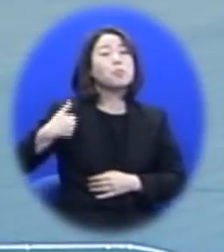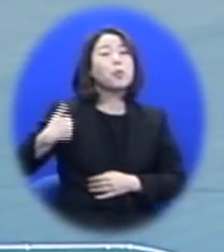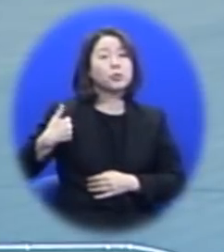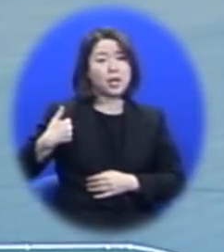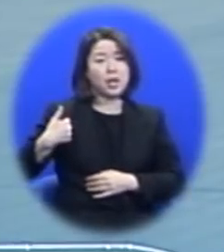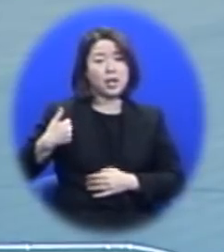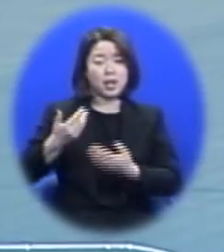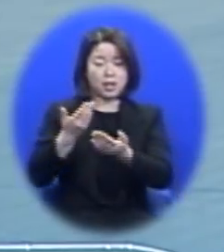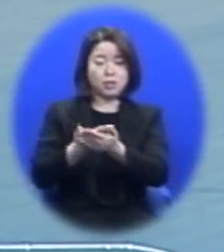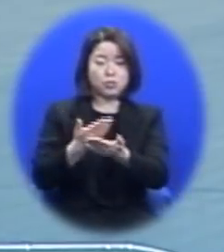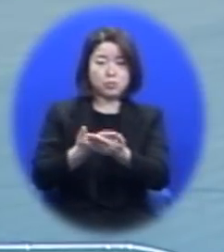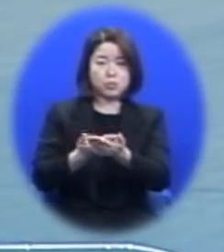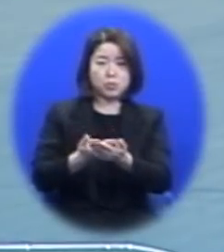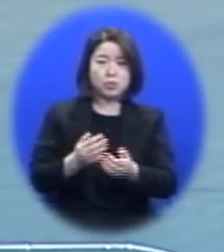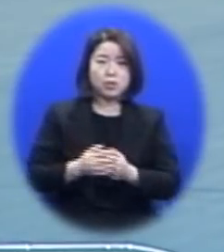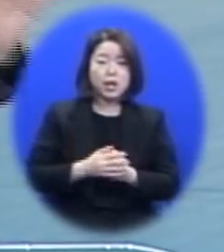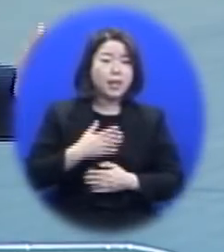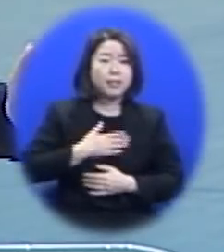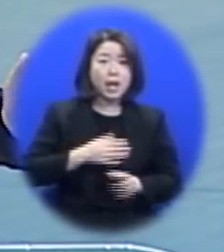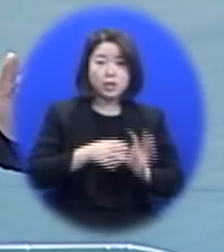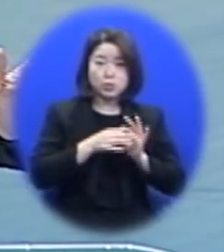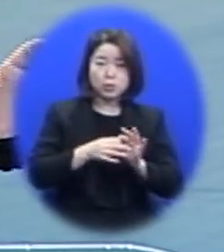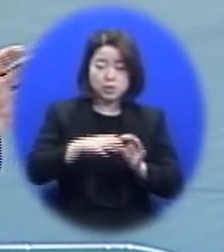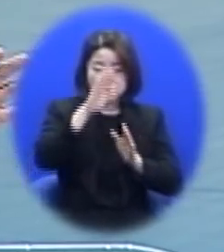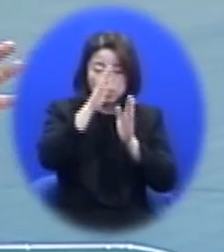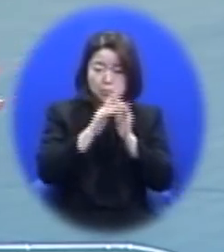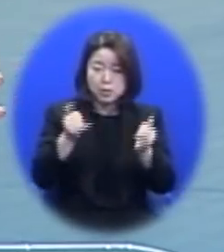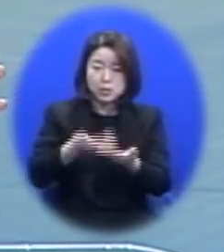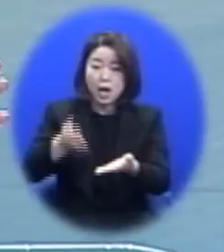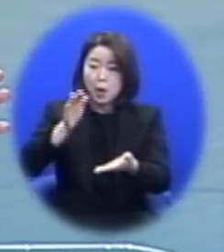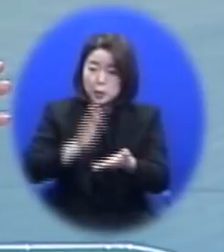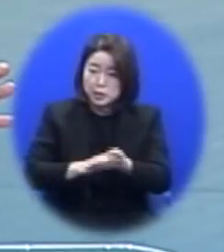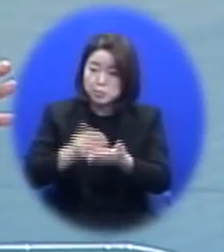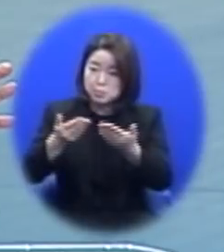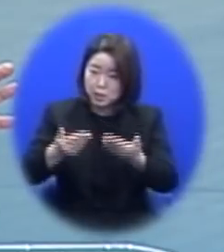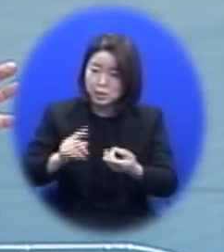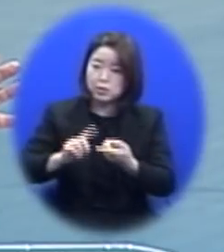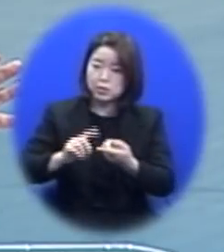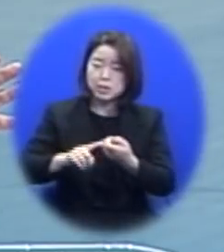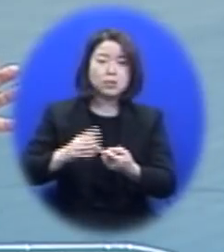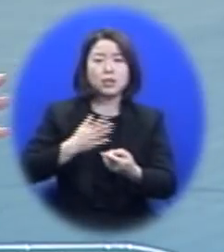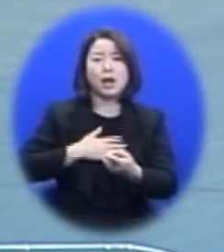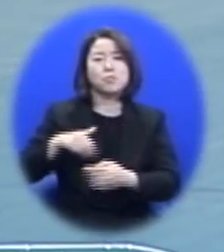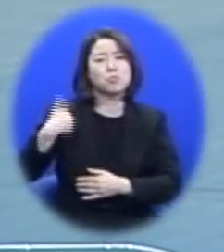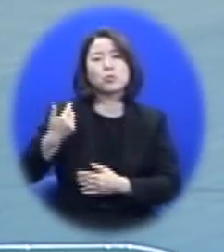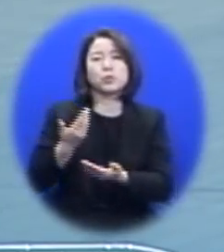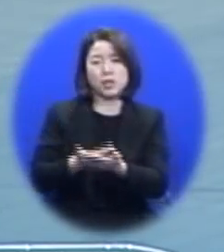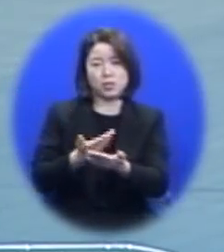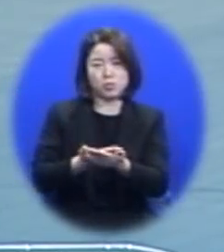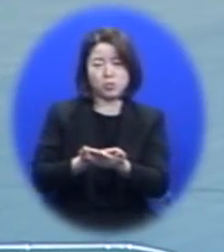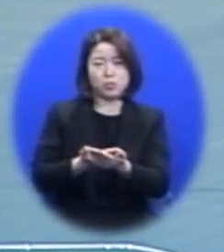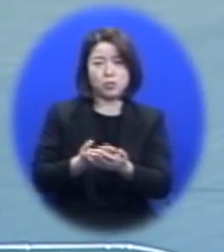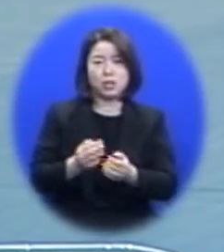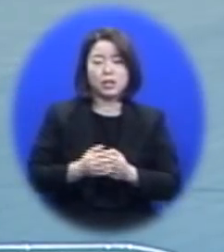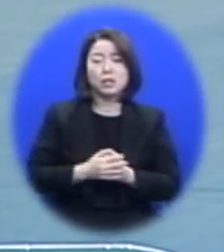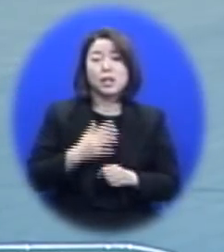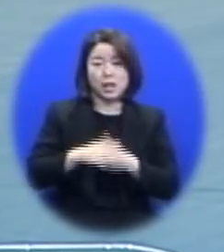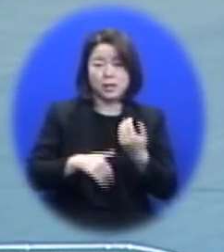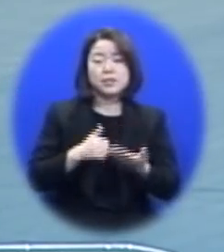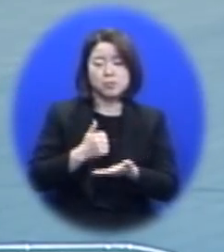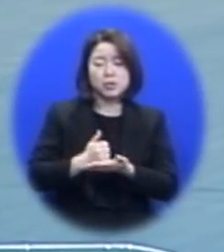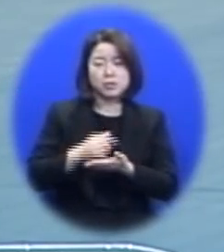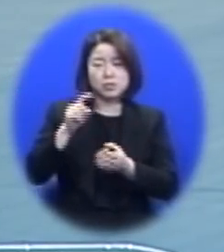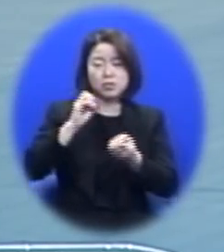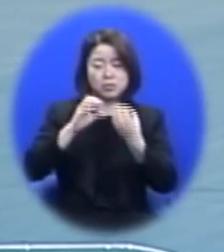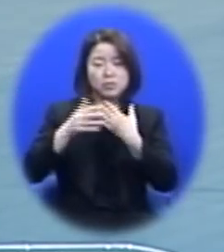해주십시오. 나를 통해서 병자가 고침받은 걸 나는 모르게 해주십시오. 하나님이 그걸